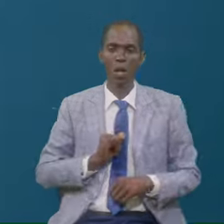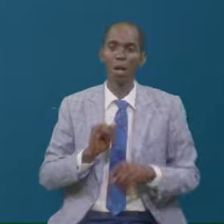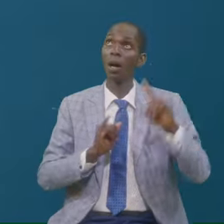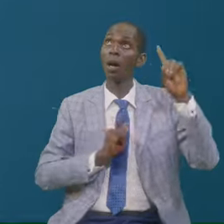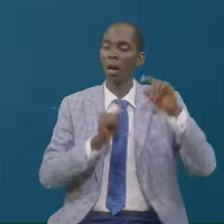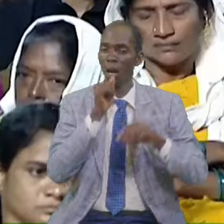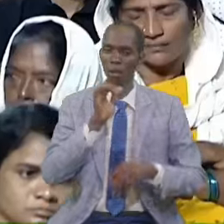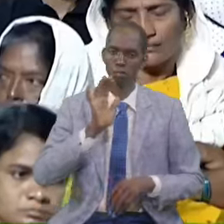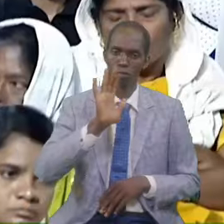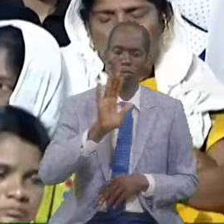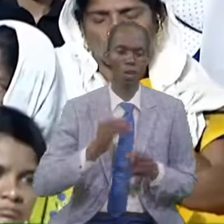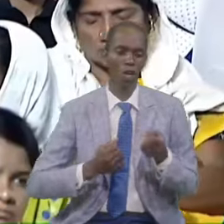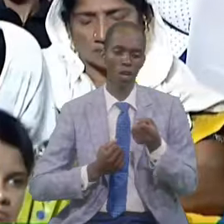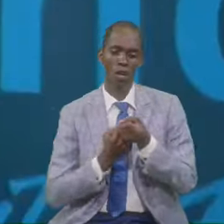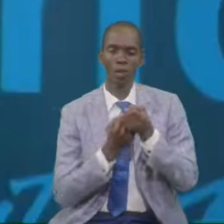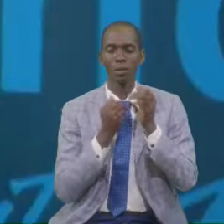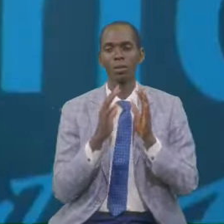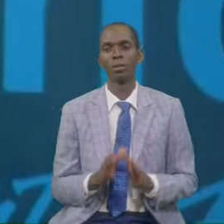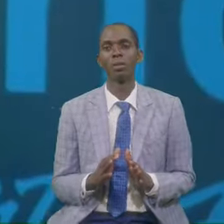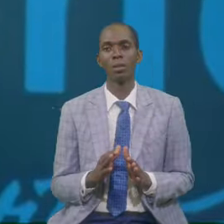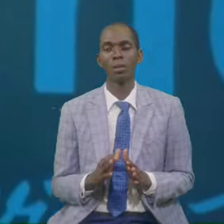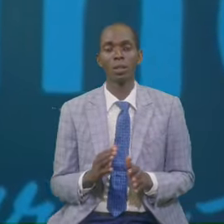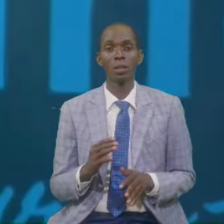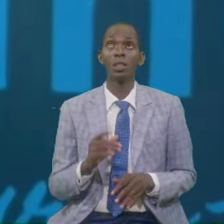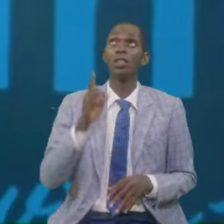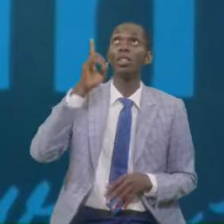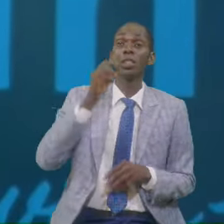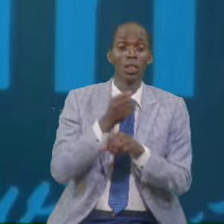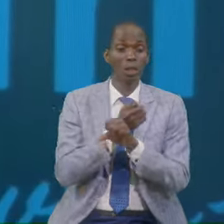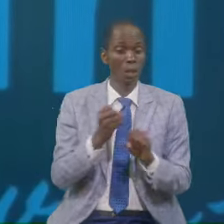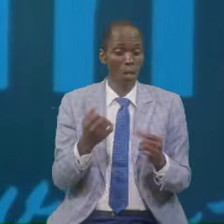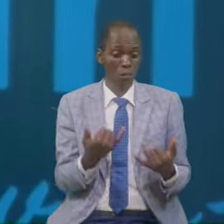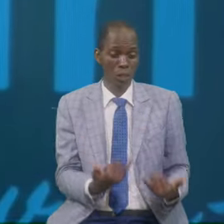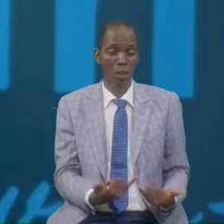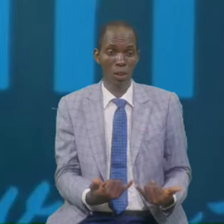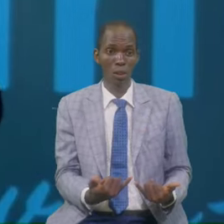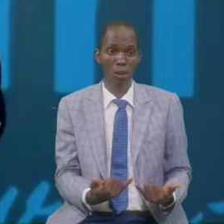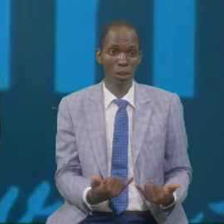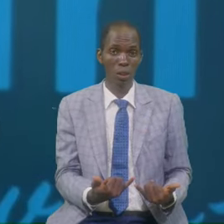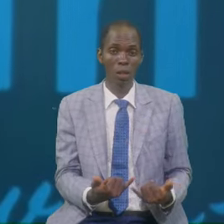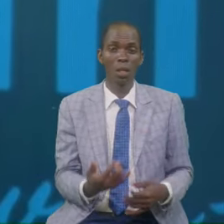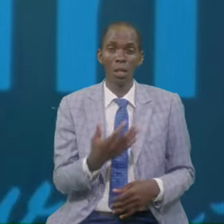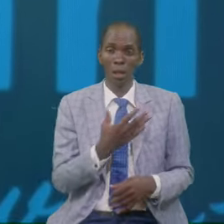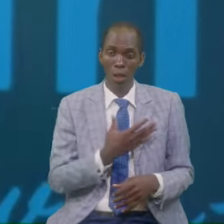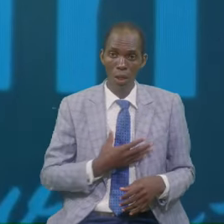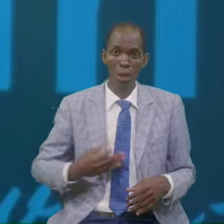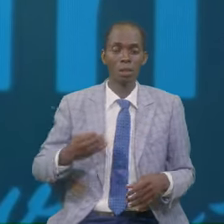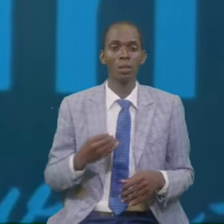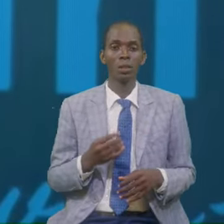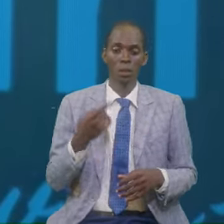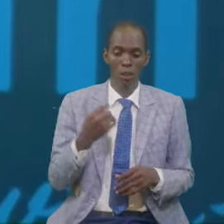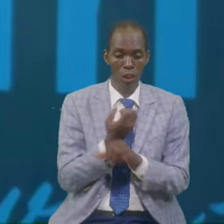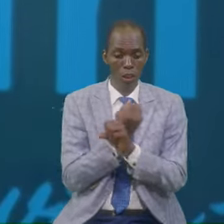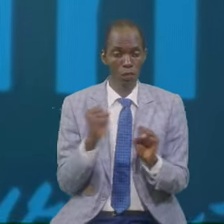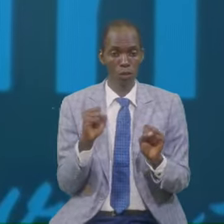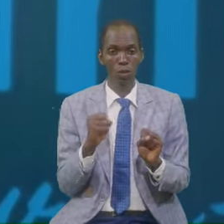నిన్ను భద్రపరుస్తాను. He saves now. ఆయన ఇప్పుడు రక్షిస్తున్నాడు. And his salvation continues with us. రక్షణ